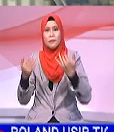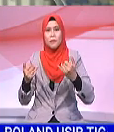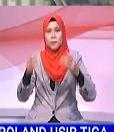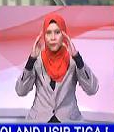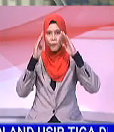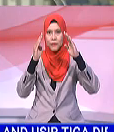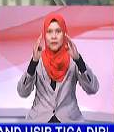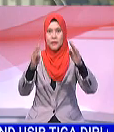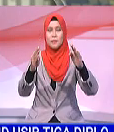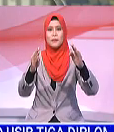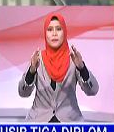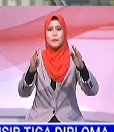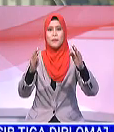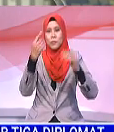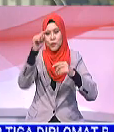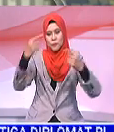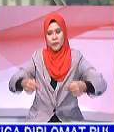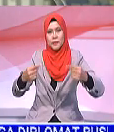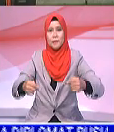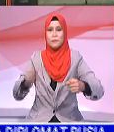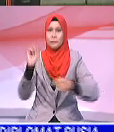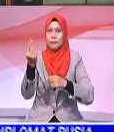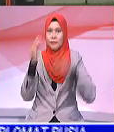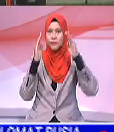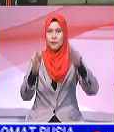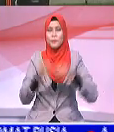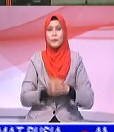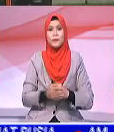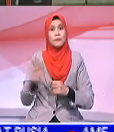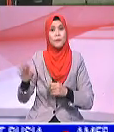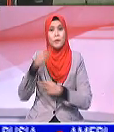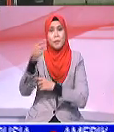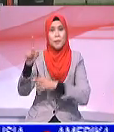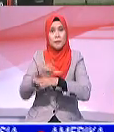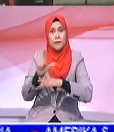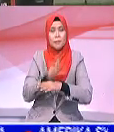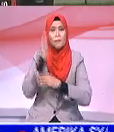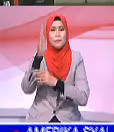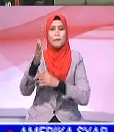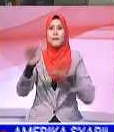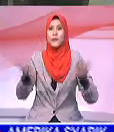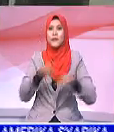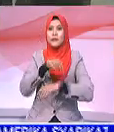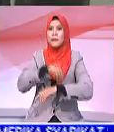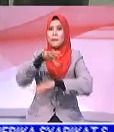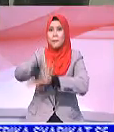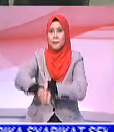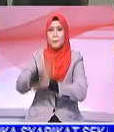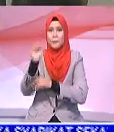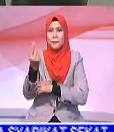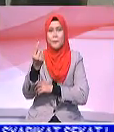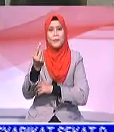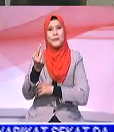yang paling saya perlu tumpukan untuk tournament ni sahaja. Tambah beliau, latihan hanya akan dijalankan di waktu malam sahaja